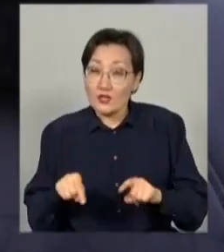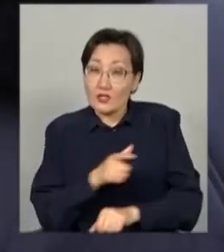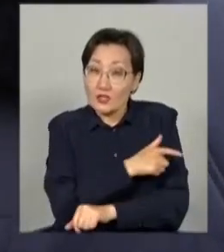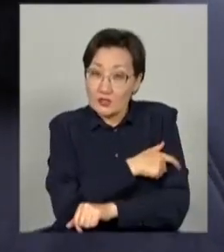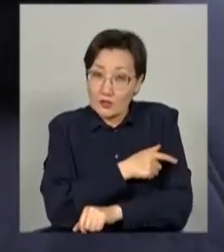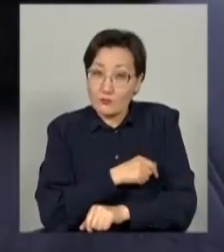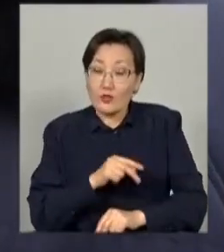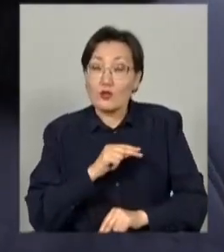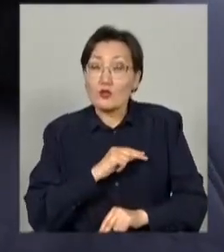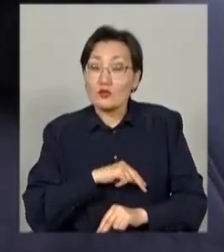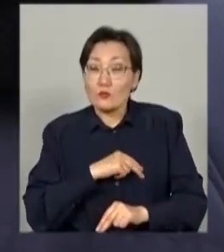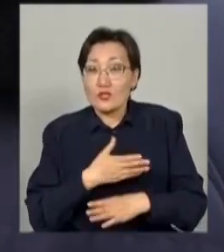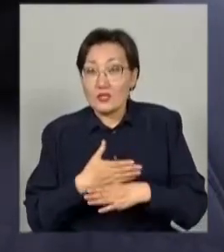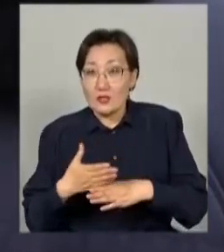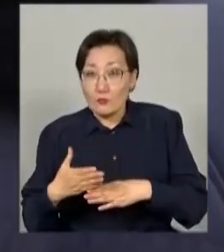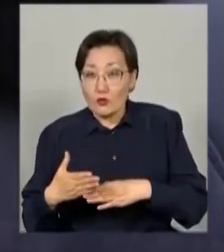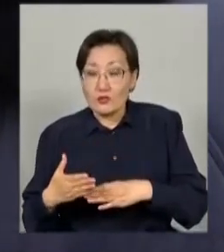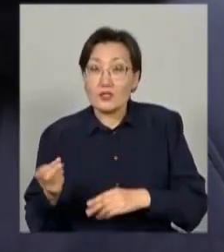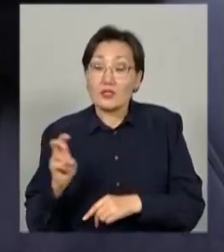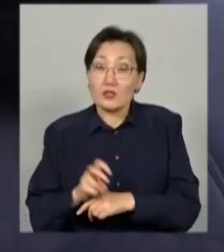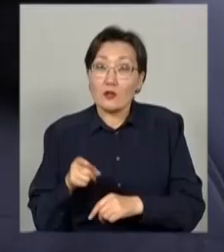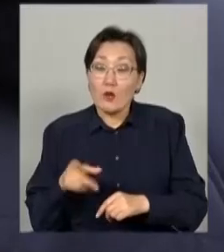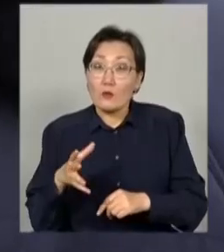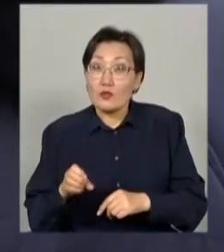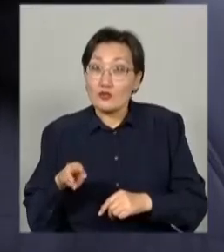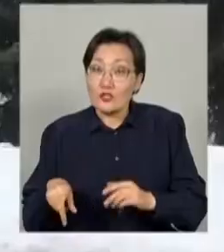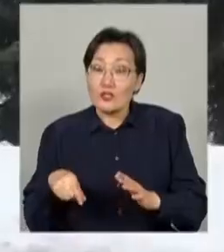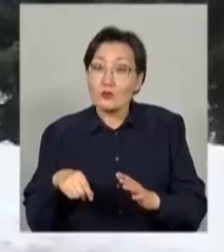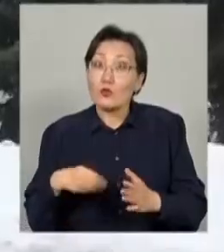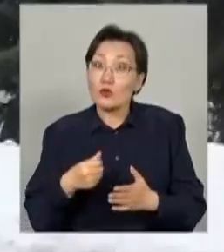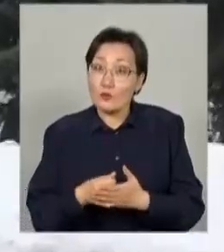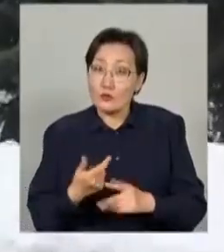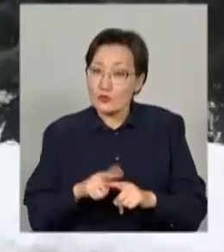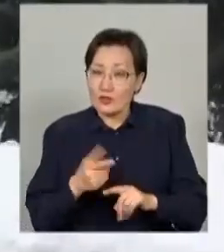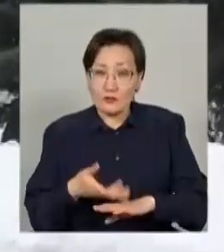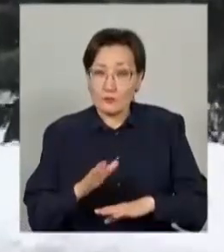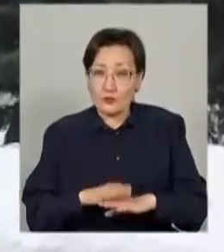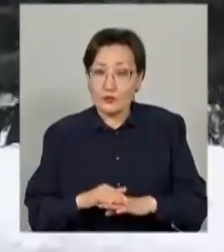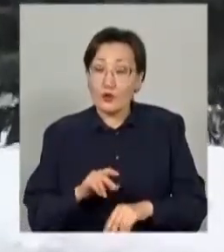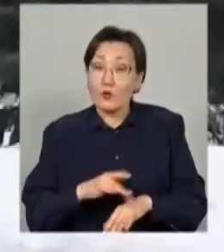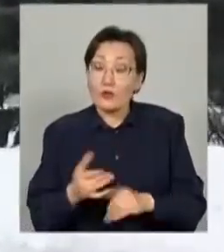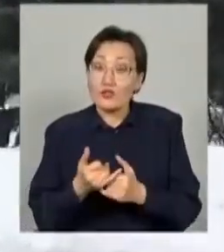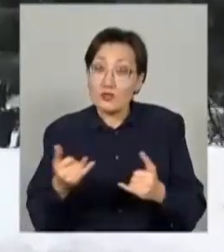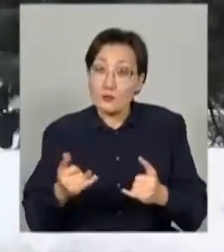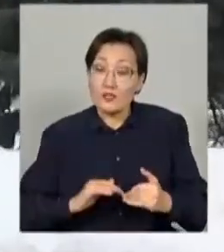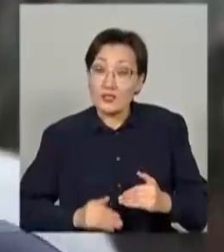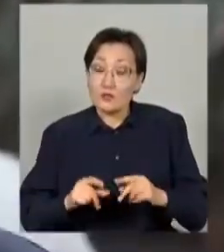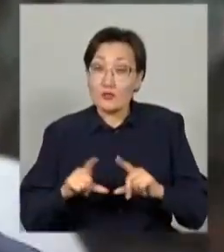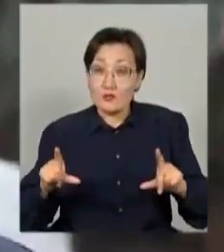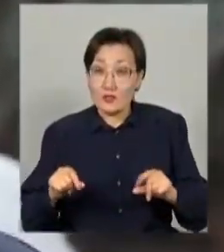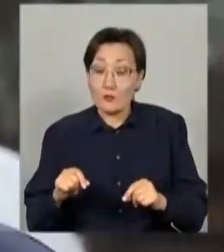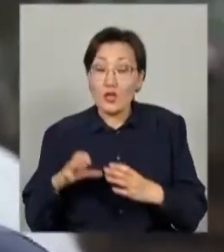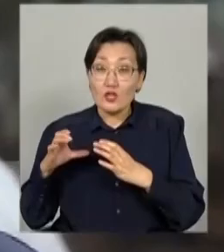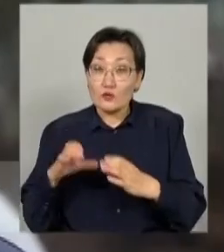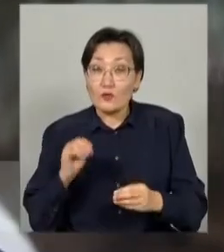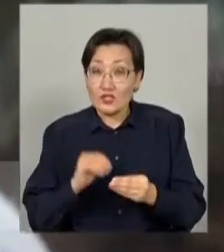кезде 1,5 мың теңге алады. Сол жағы бізге қинап тұр енді. Ал тұрғындарға қызмет көрсететін жеке кәсіпкер